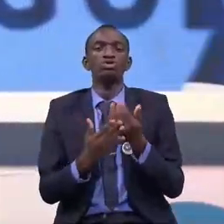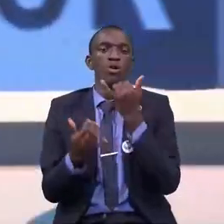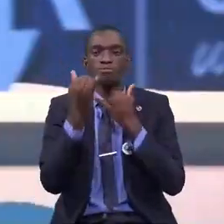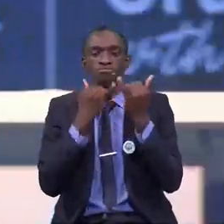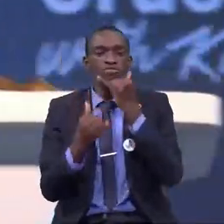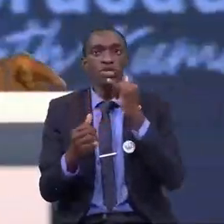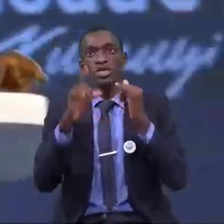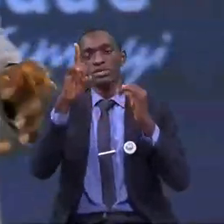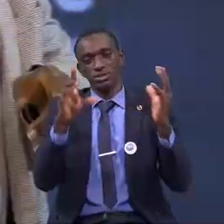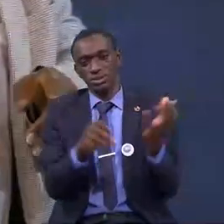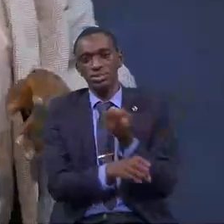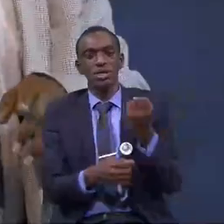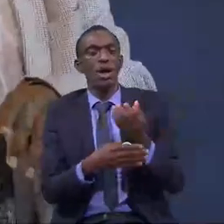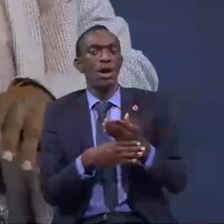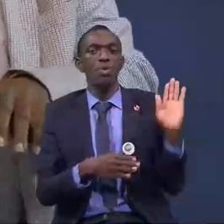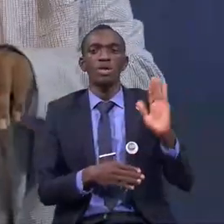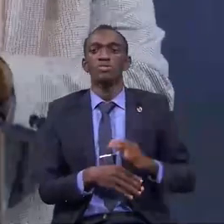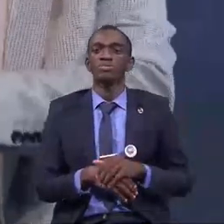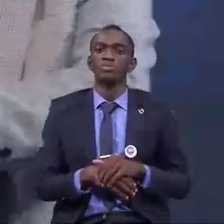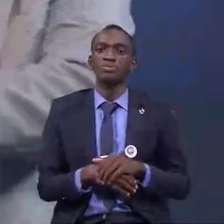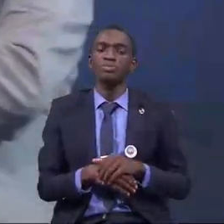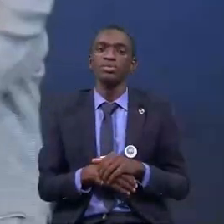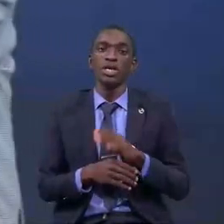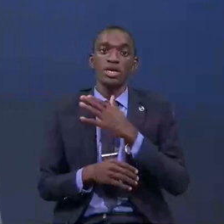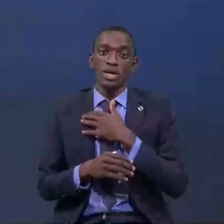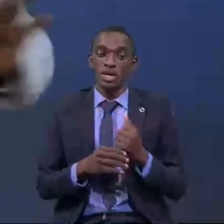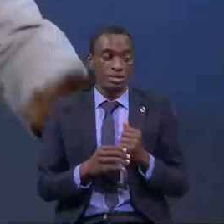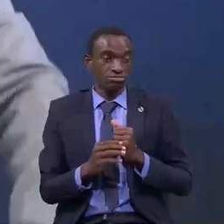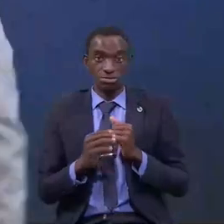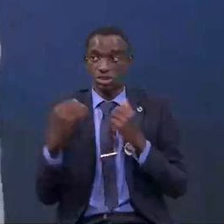qui enlève toutes tes iniquités, toutes tes transgressions.